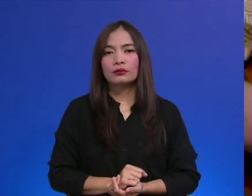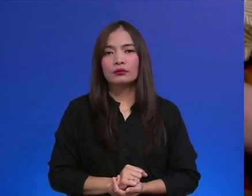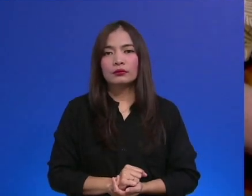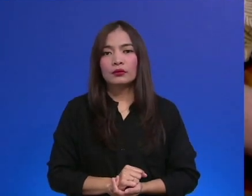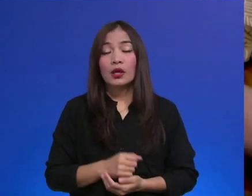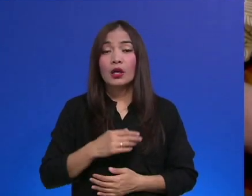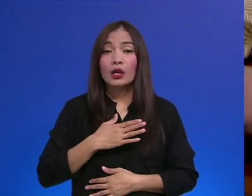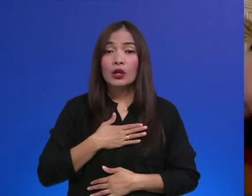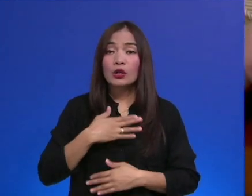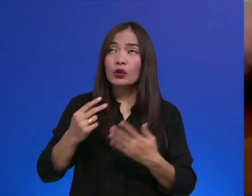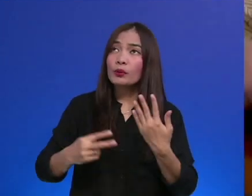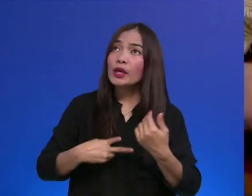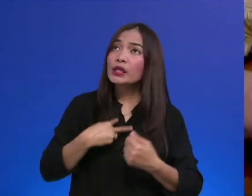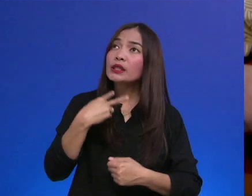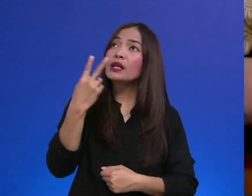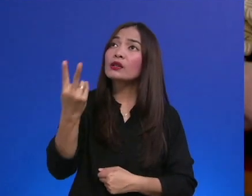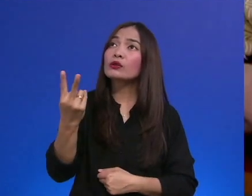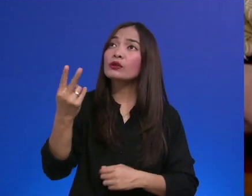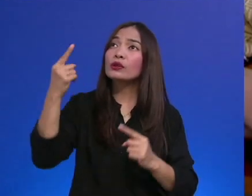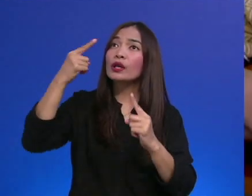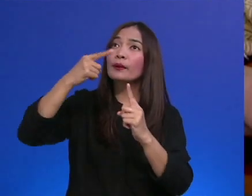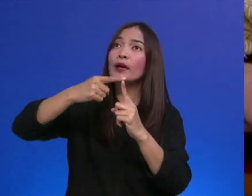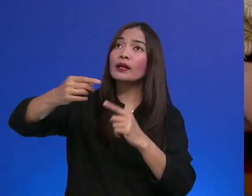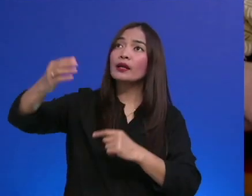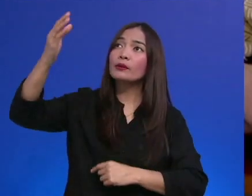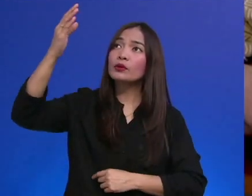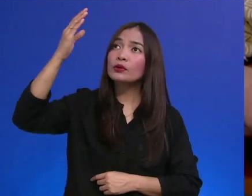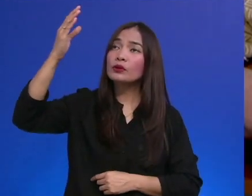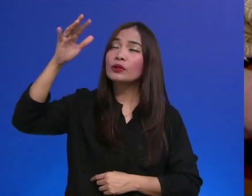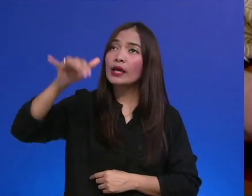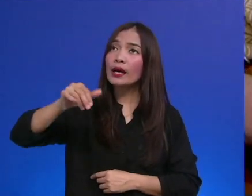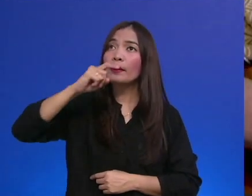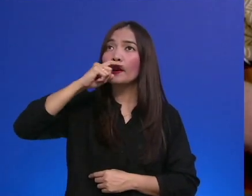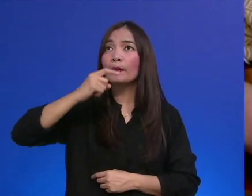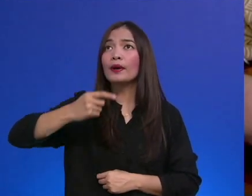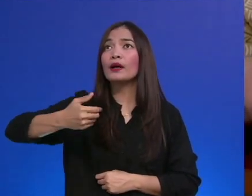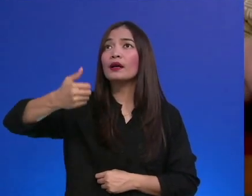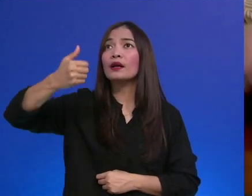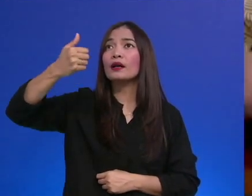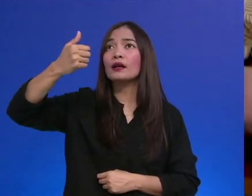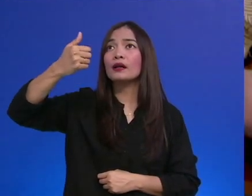kubur kepadamu ya Bapa